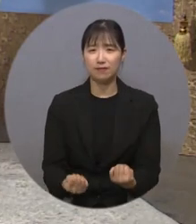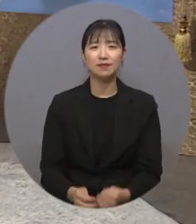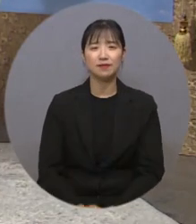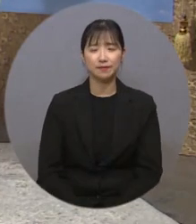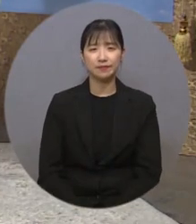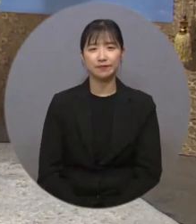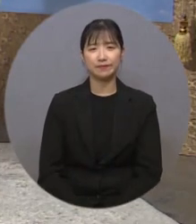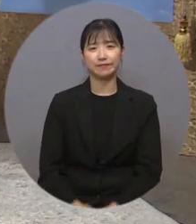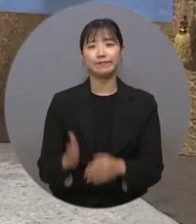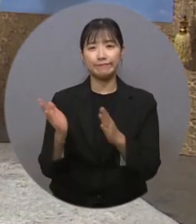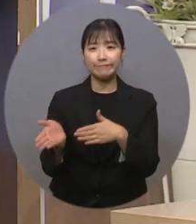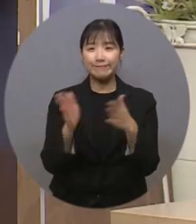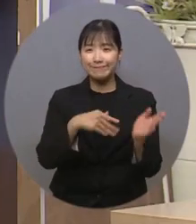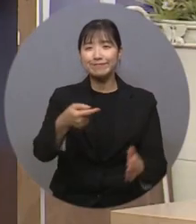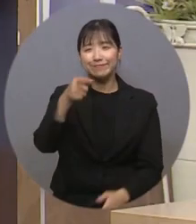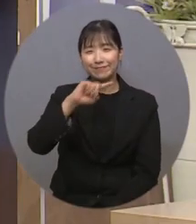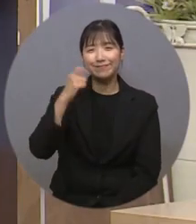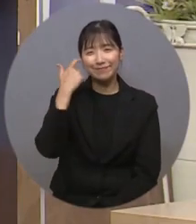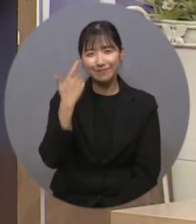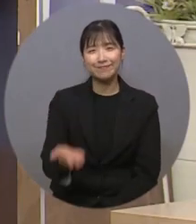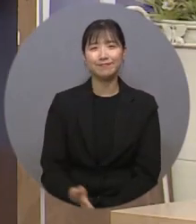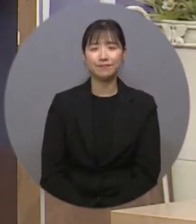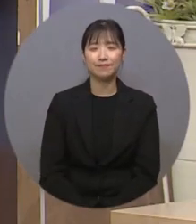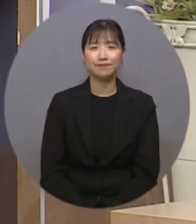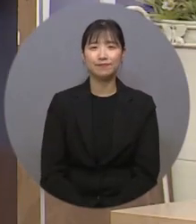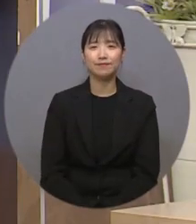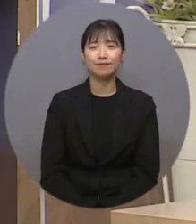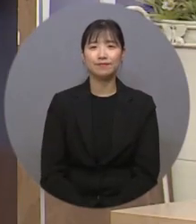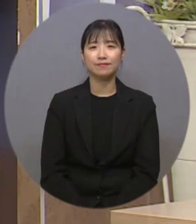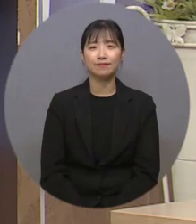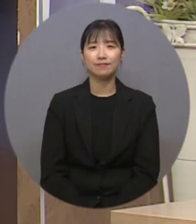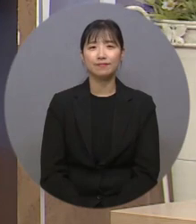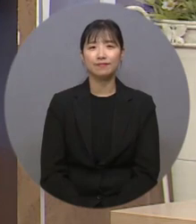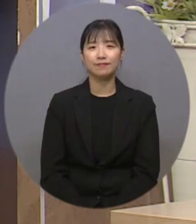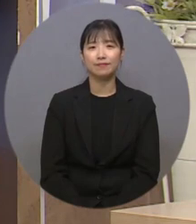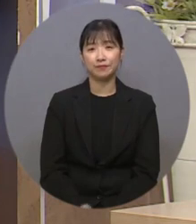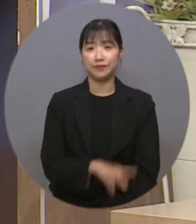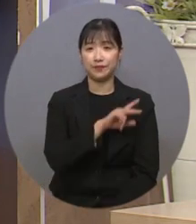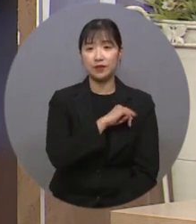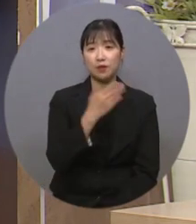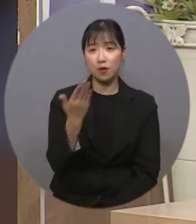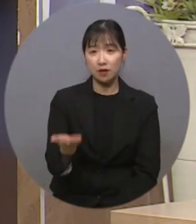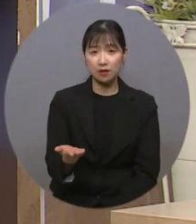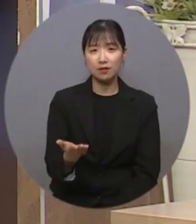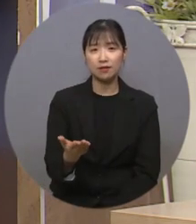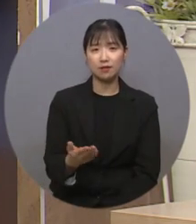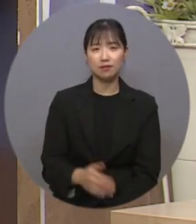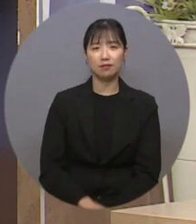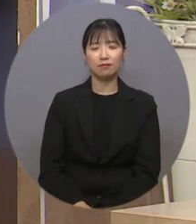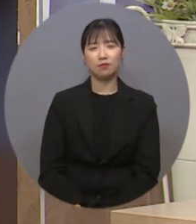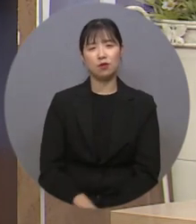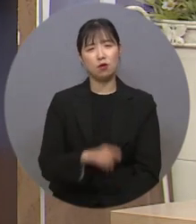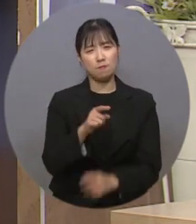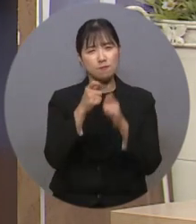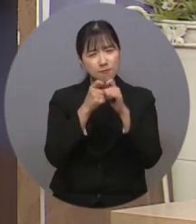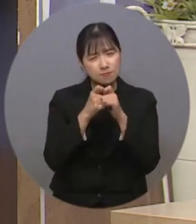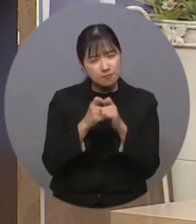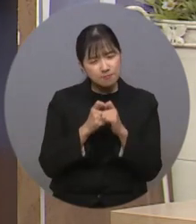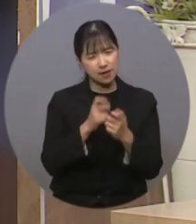네. 그럼 이제 다음 질문으로 또 넘어가 보도록 하겠습니다. 의원님께서는 정말 이렇게 뭐